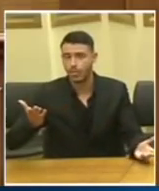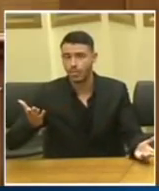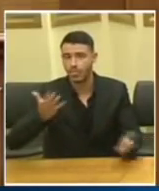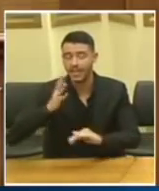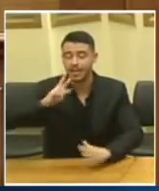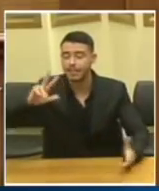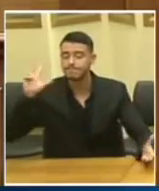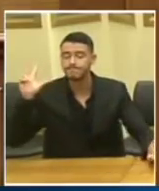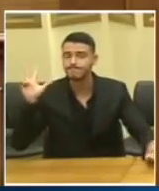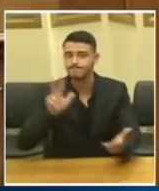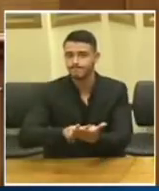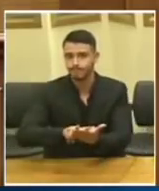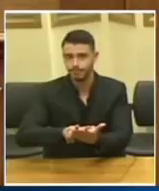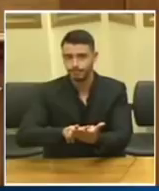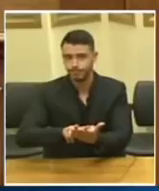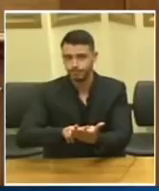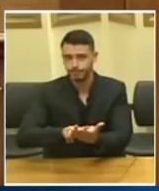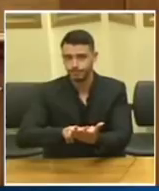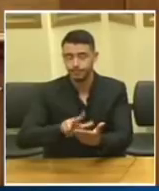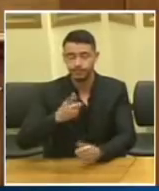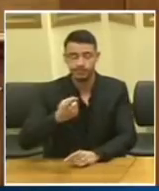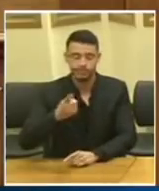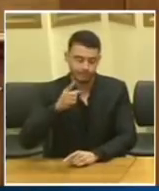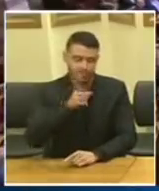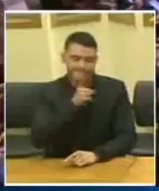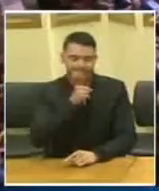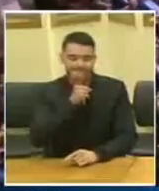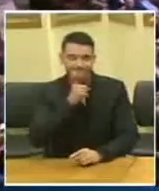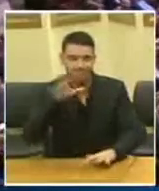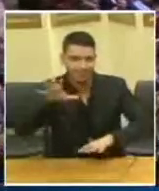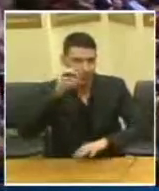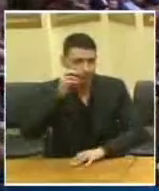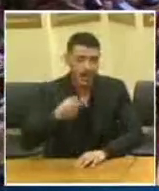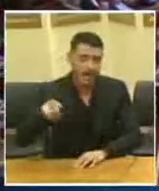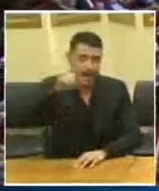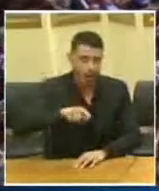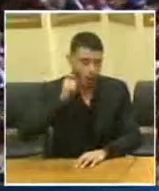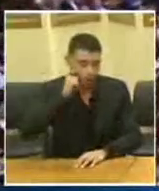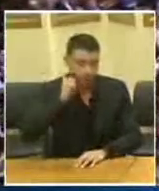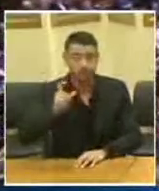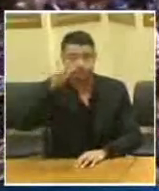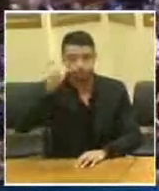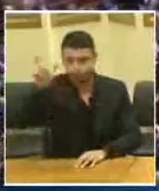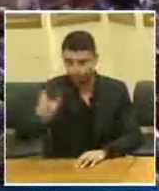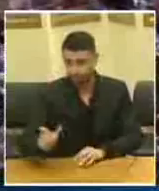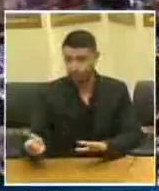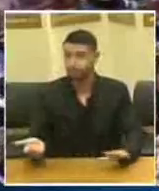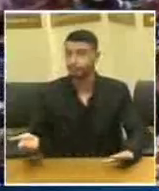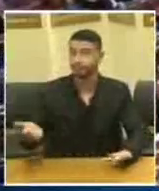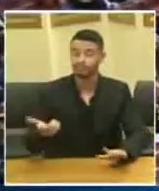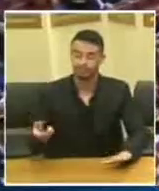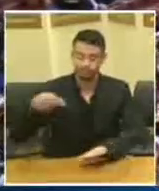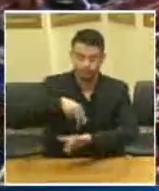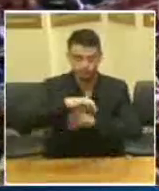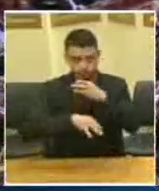χώρας ένα άλλο όνομα, βγήκε και είπε στις δηλώσεις του, ζήτησε από τον κύριο Μητσοτάκη να κάνει ξεκάθαρη